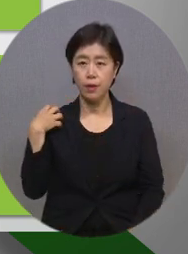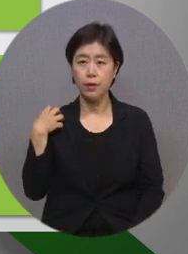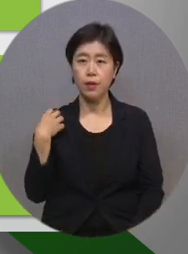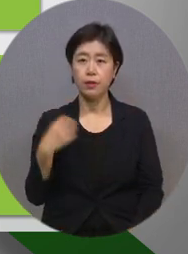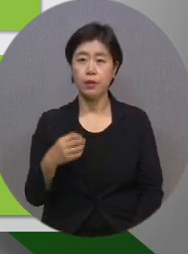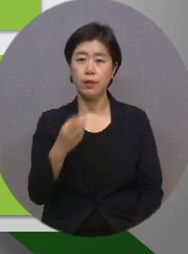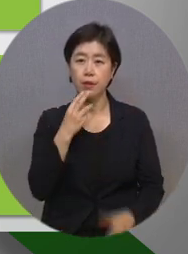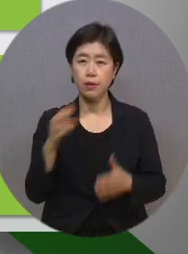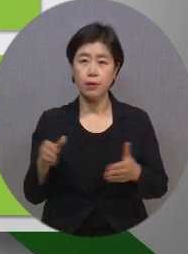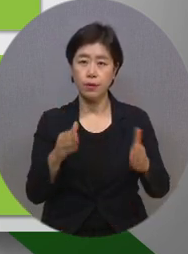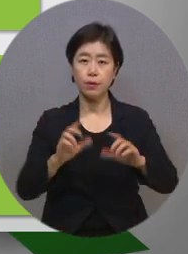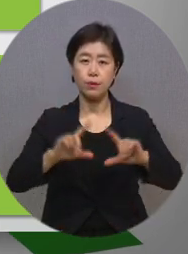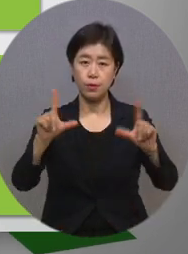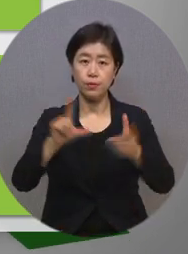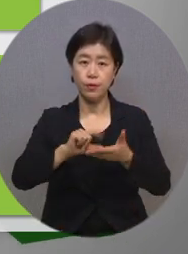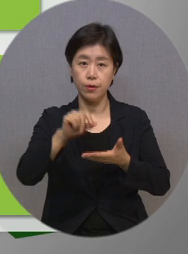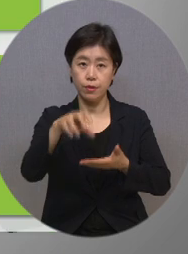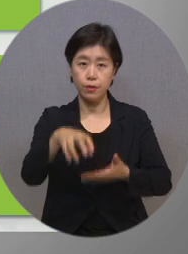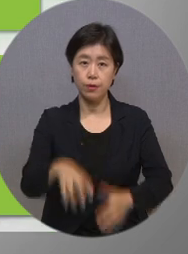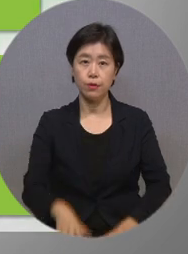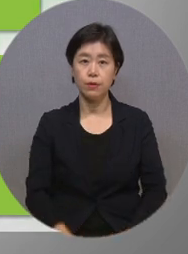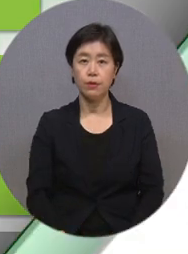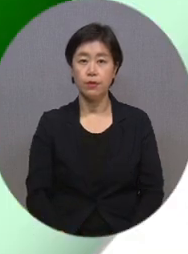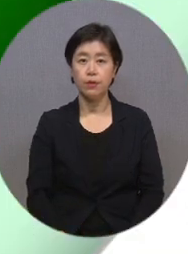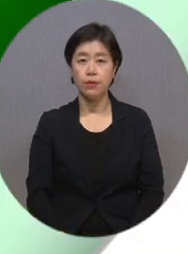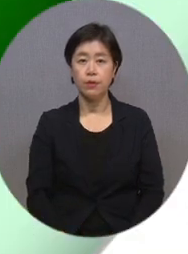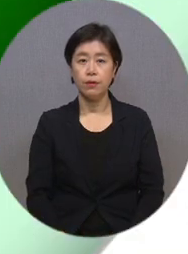경기 동부지사입니다.